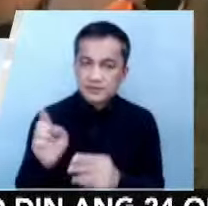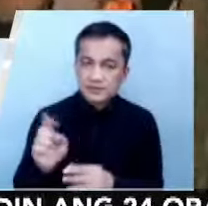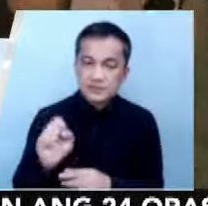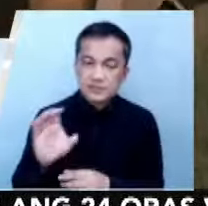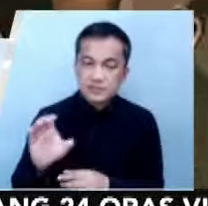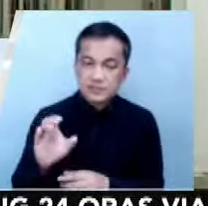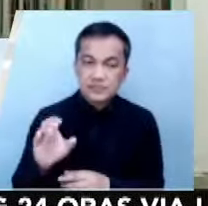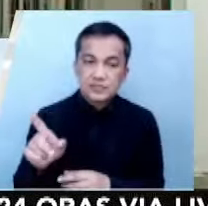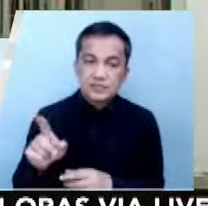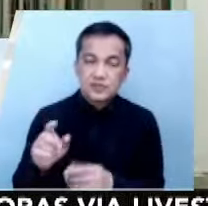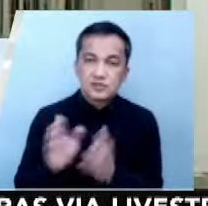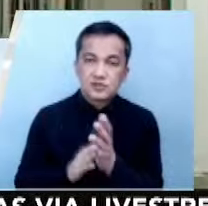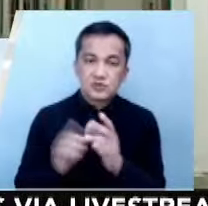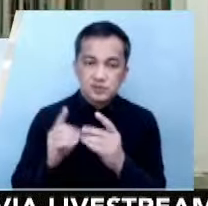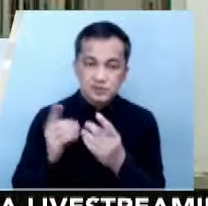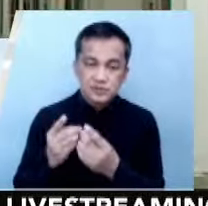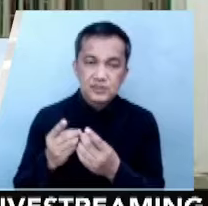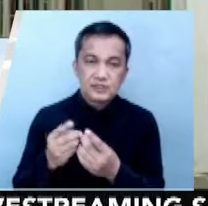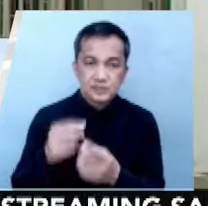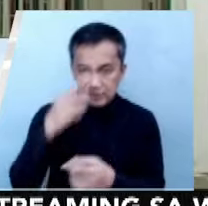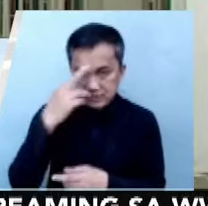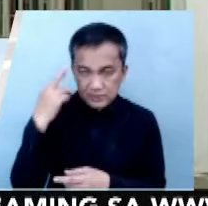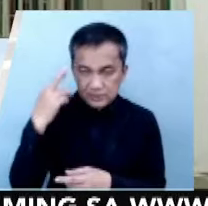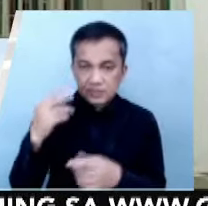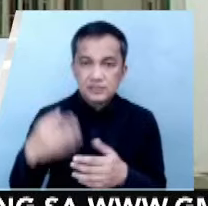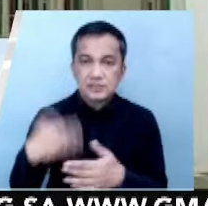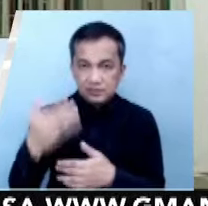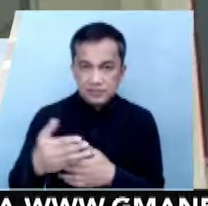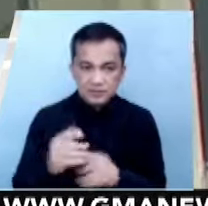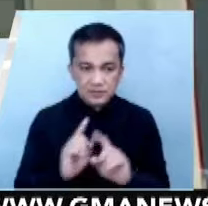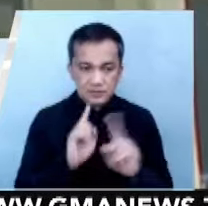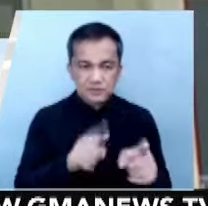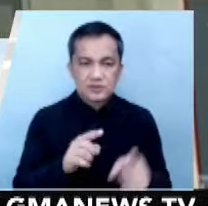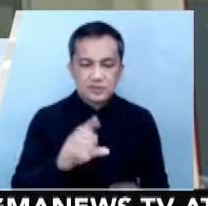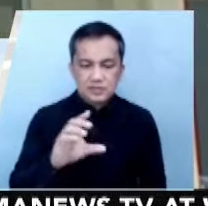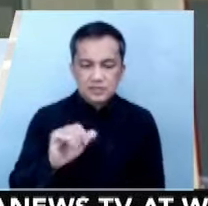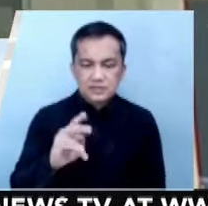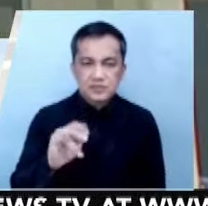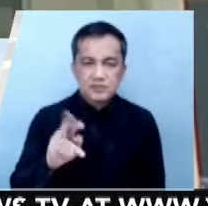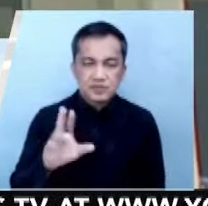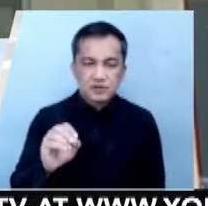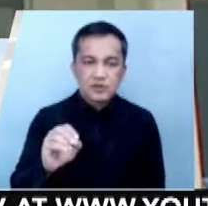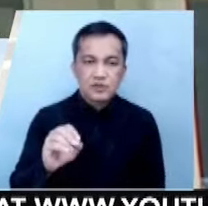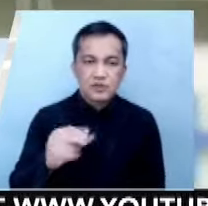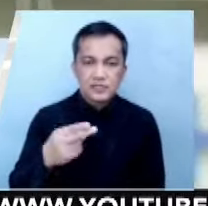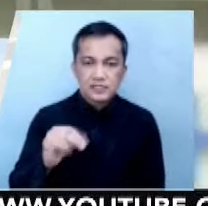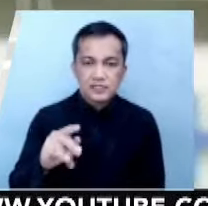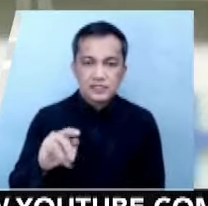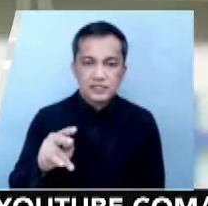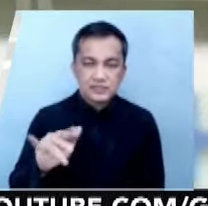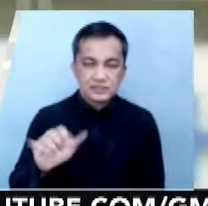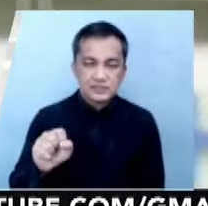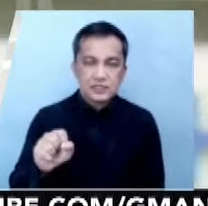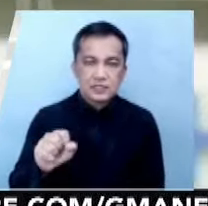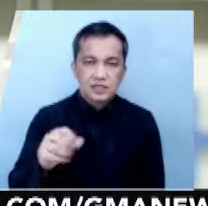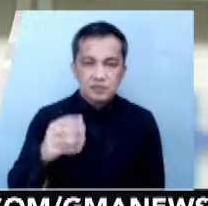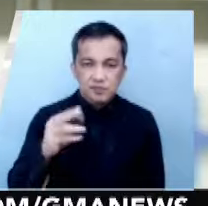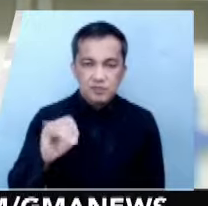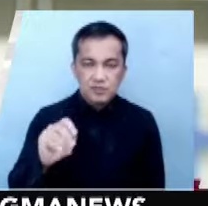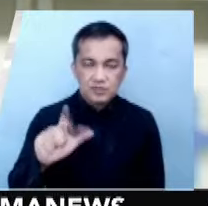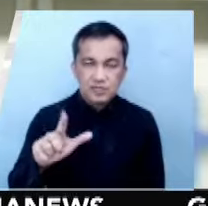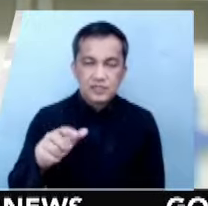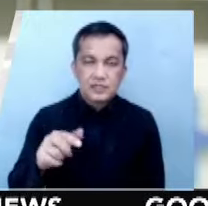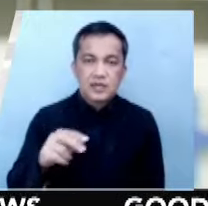office ng Rizal bago dumiretso sa casimiro inares Memorial National High School sa huling Tala mahigit